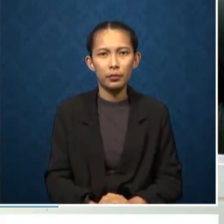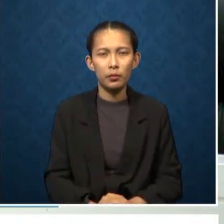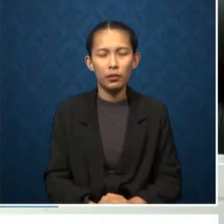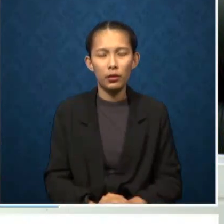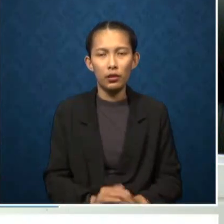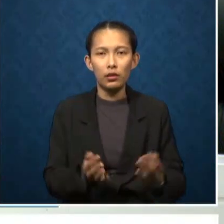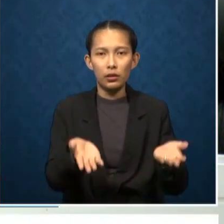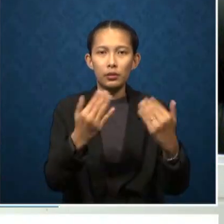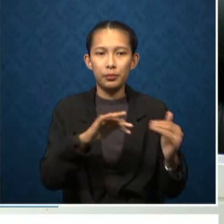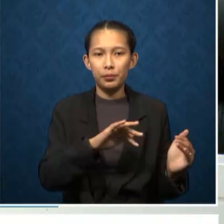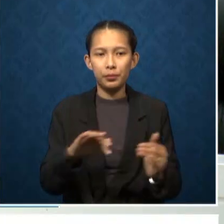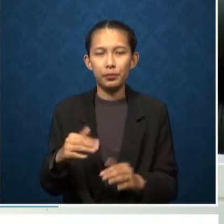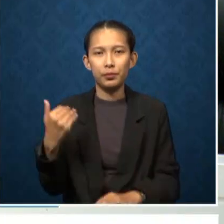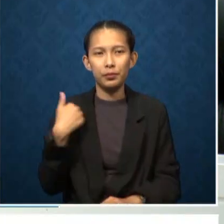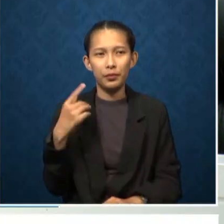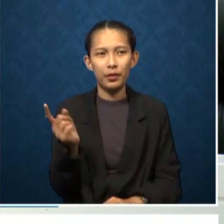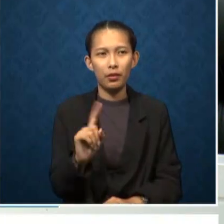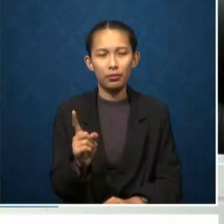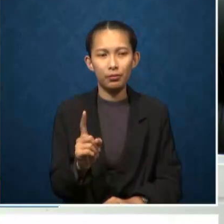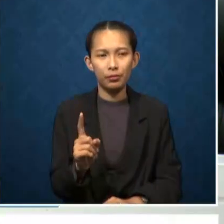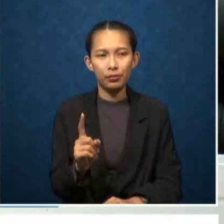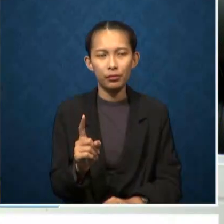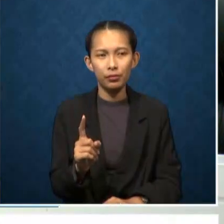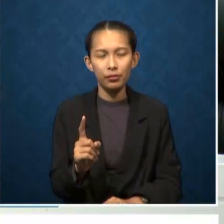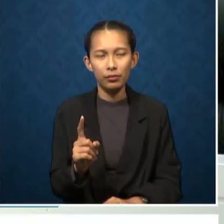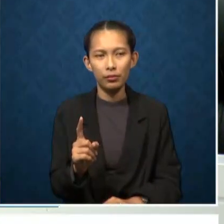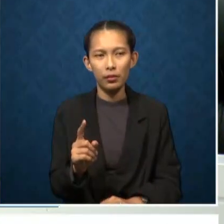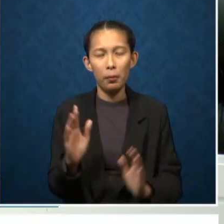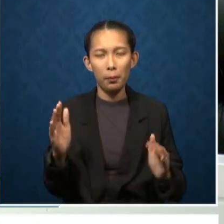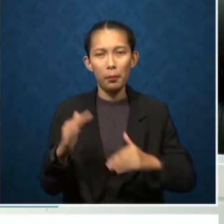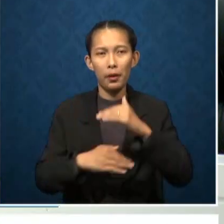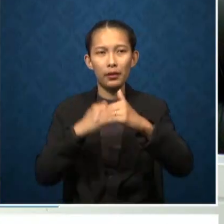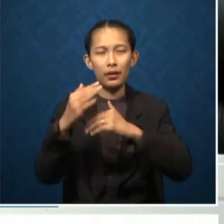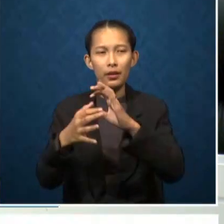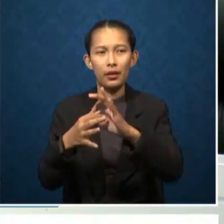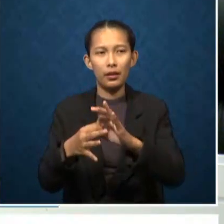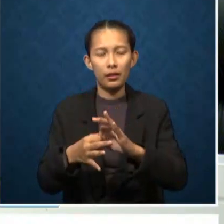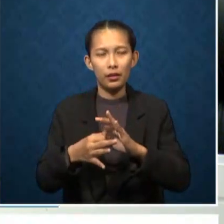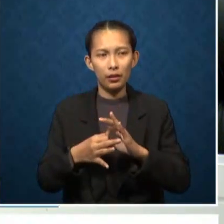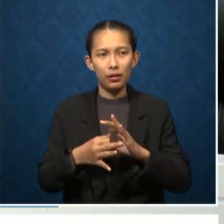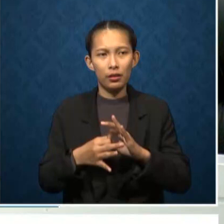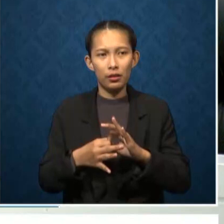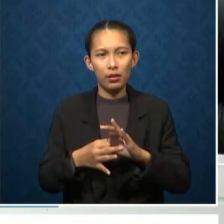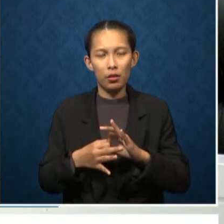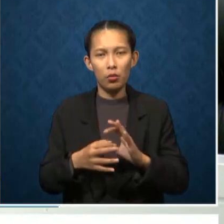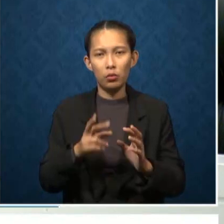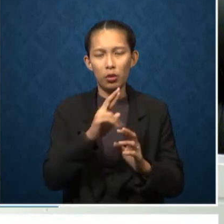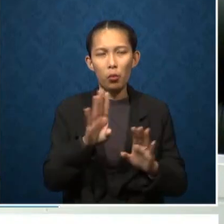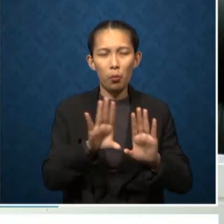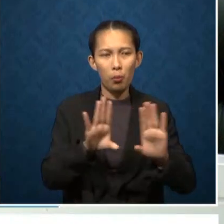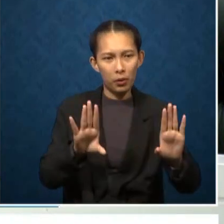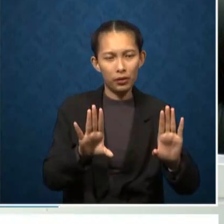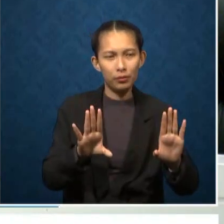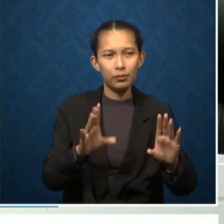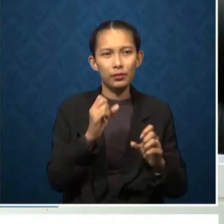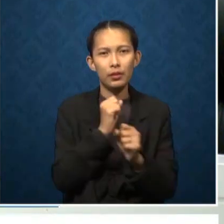อีกประเด็นหนึ่งที่เป็นการขับเคลื่อนให้บริการประชาชนดีขึ้นคือเราพัฒนาระบบนิเวศที่สร้างให้เกิดระบบเปิดนะครับเปิดให้ประชาชนเ